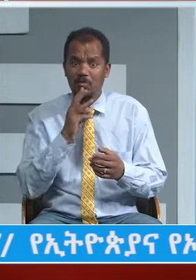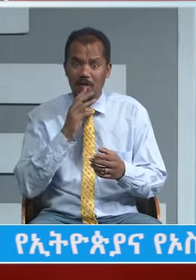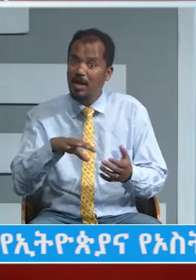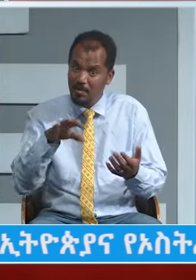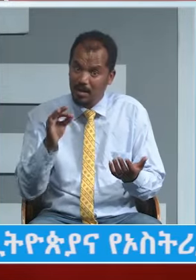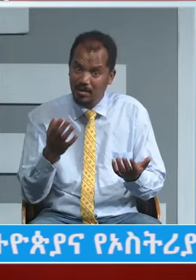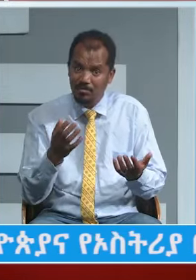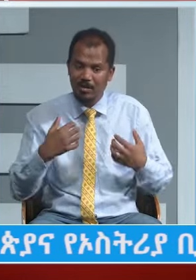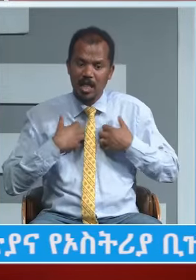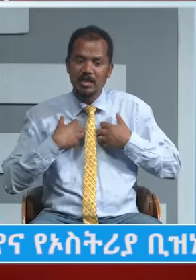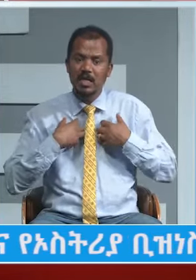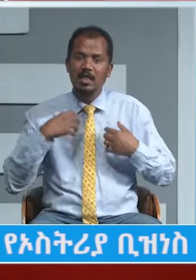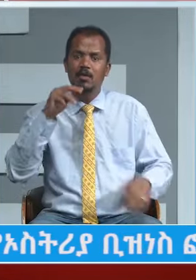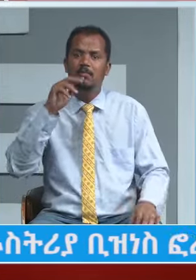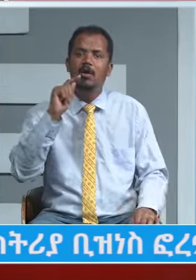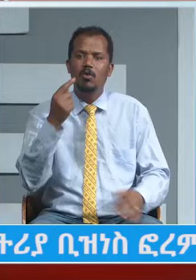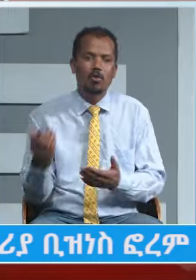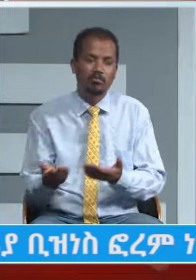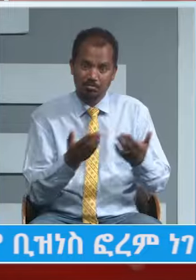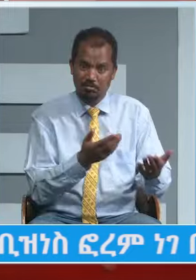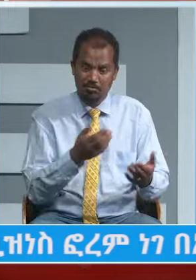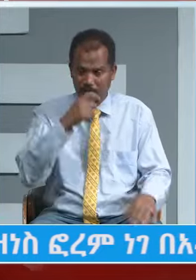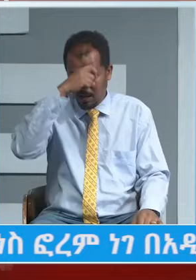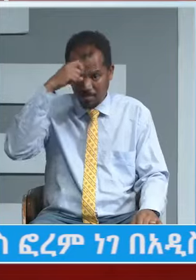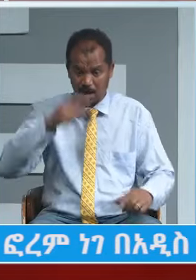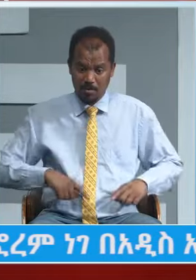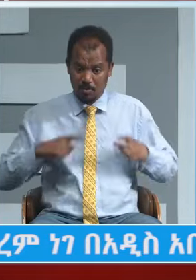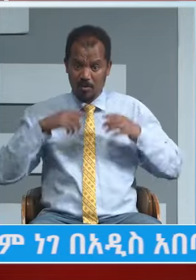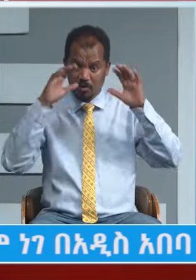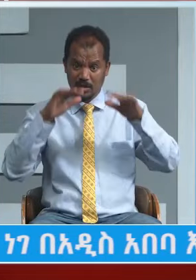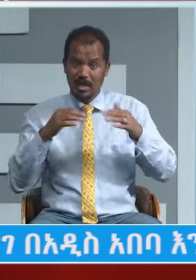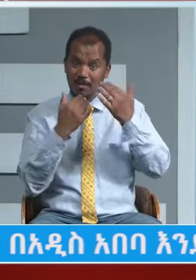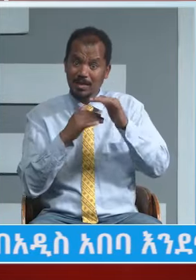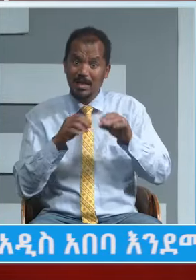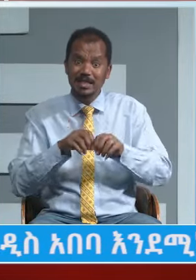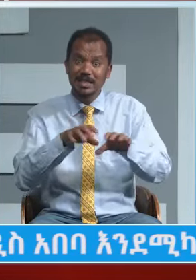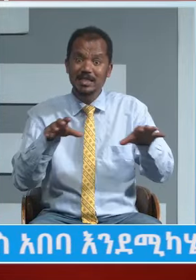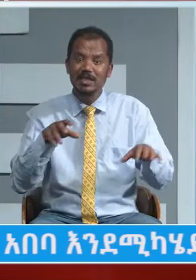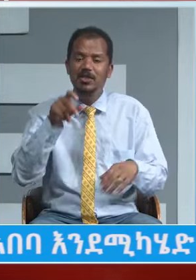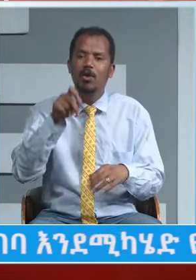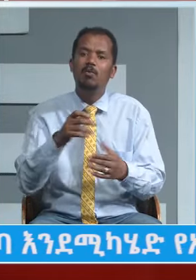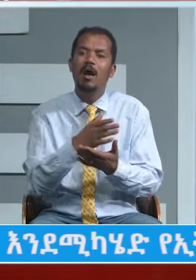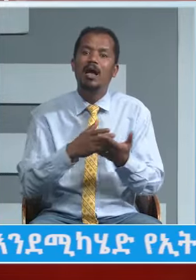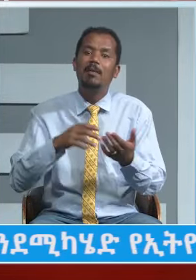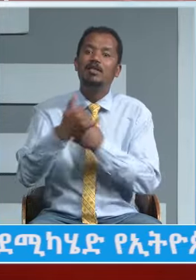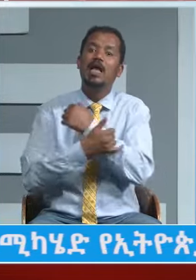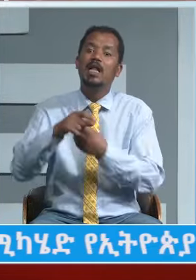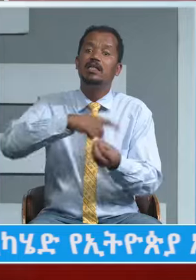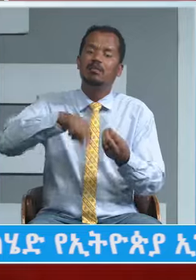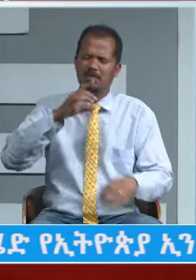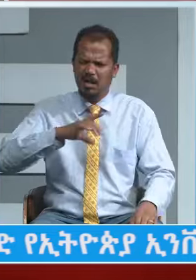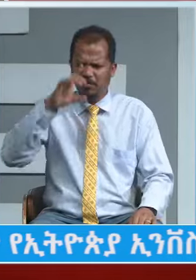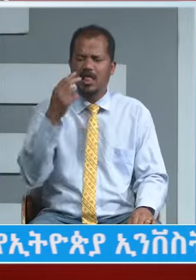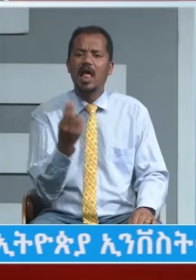كما الشلقوية لانسات مندون اقربوت كما الشلقوية ببقاوك يمينو ريدنا مطلنا سرجت لدوبا كما الشاقراتنا